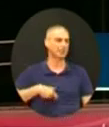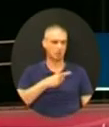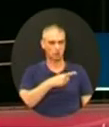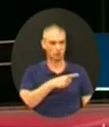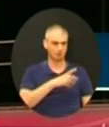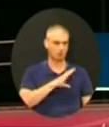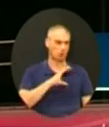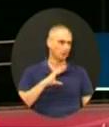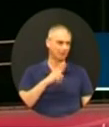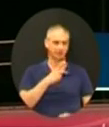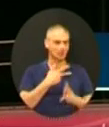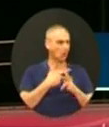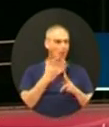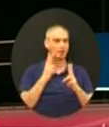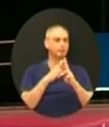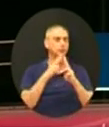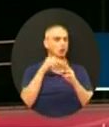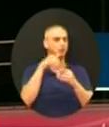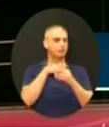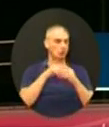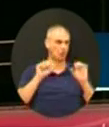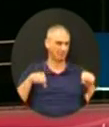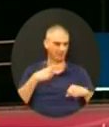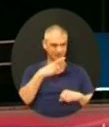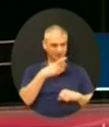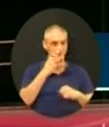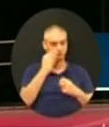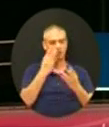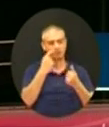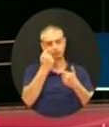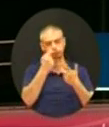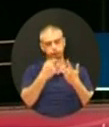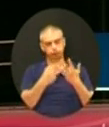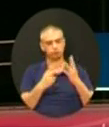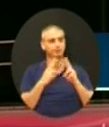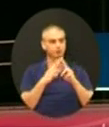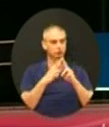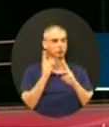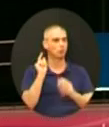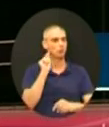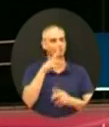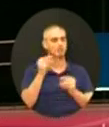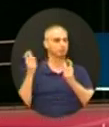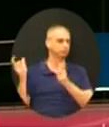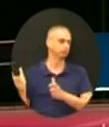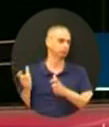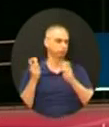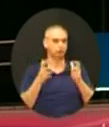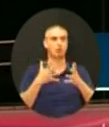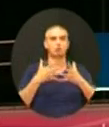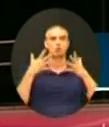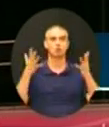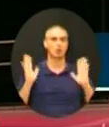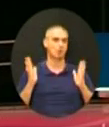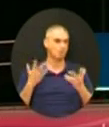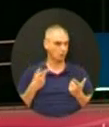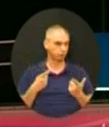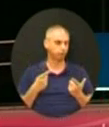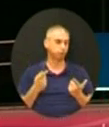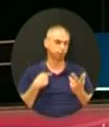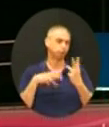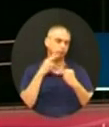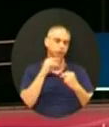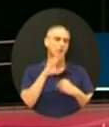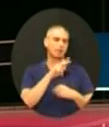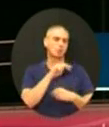וכלומר זה לא רק פגישות עם הבית הלבן, יש שורה ארוכה של פגישות, הוא גם מגיע לשם באמת עם משלחת שלו גדולה, כך שידונו